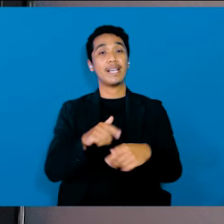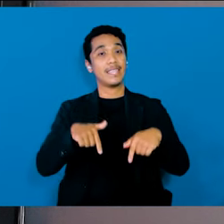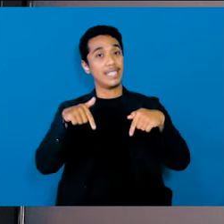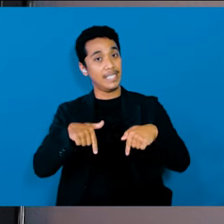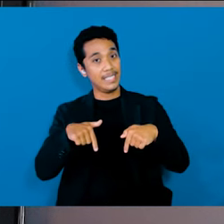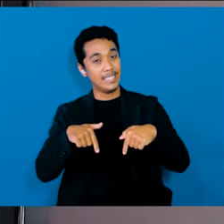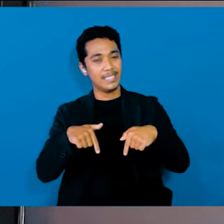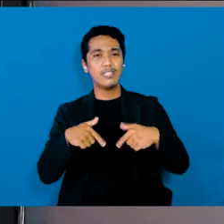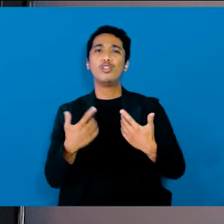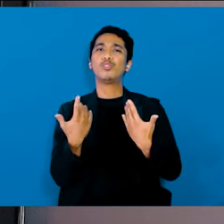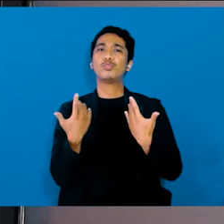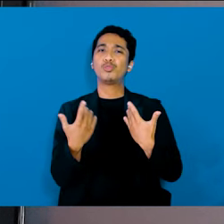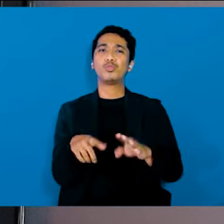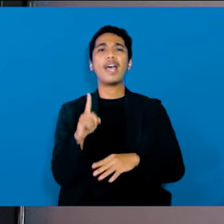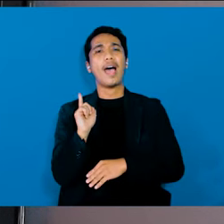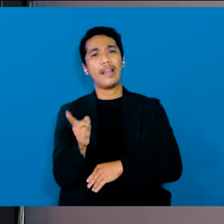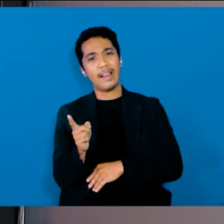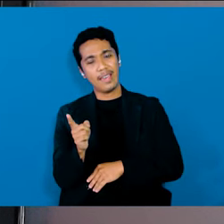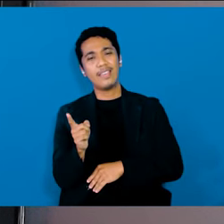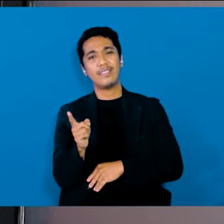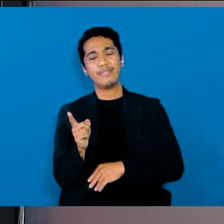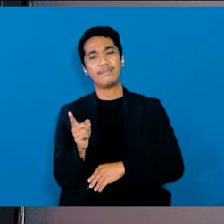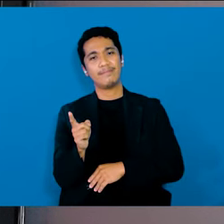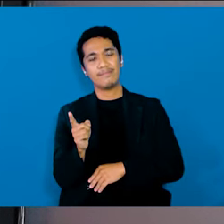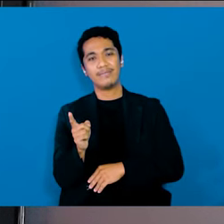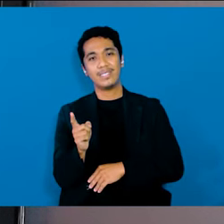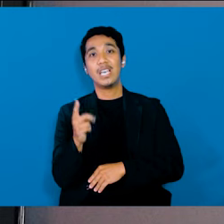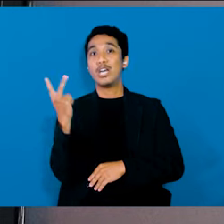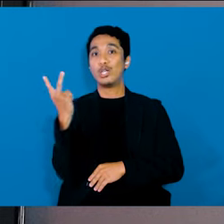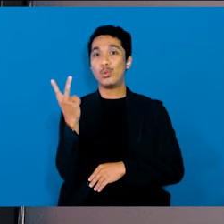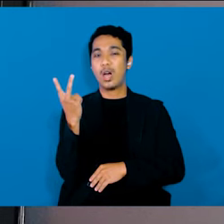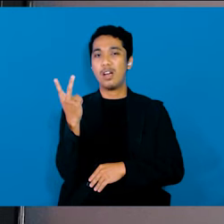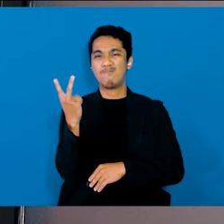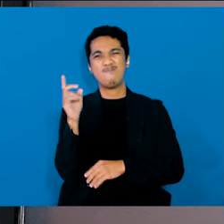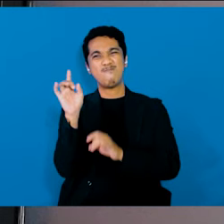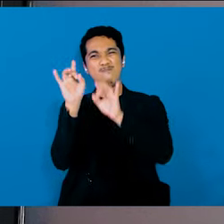kali ini kita sudah kedatangan